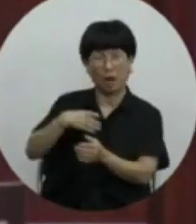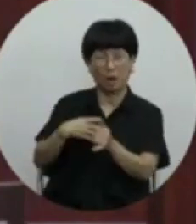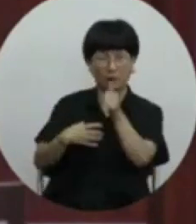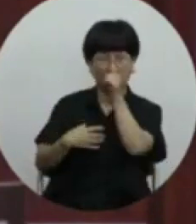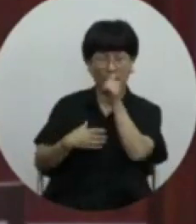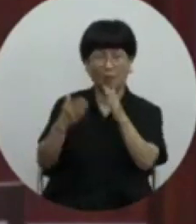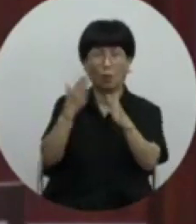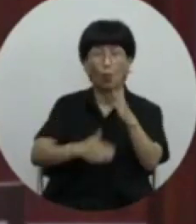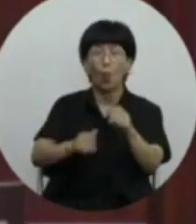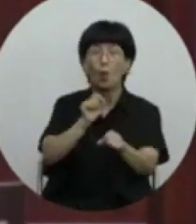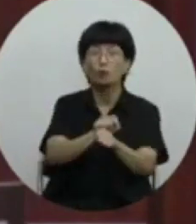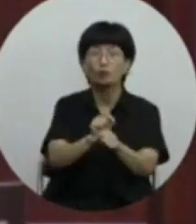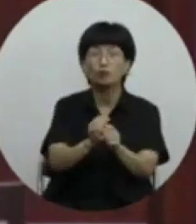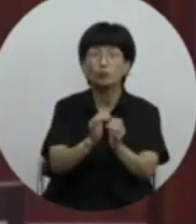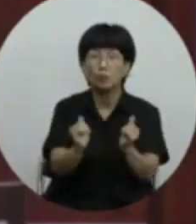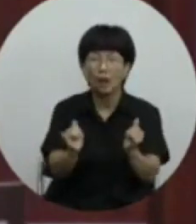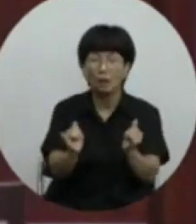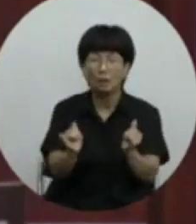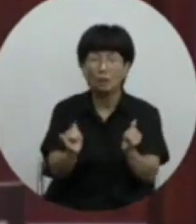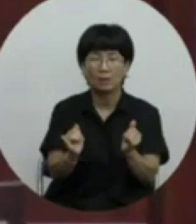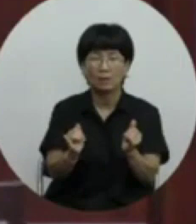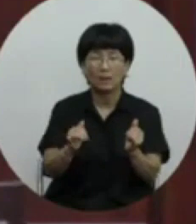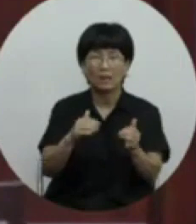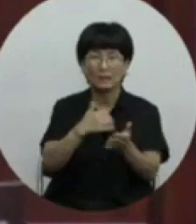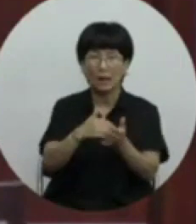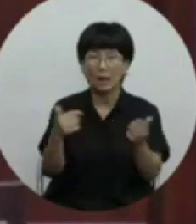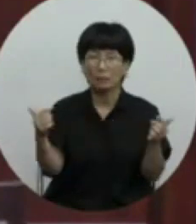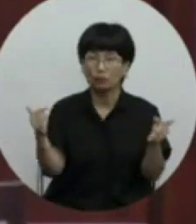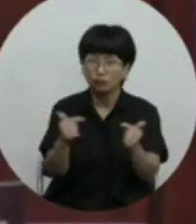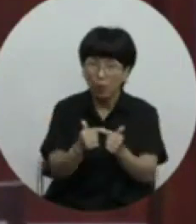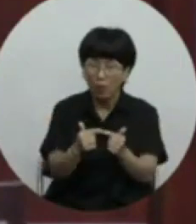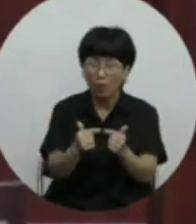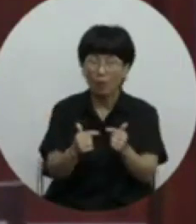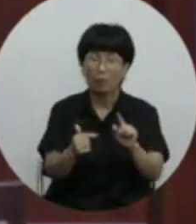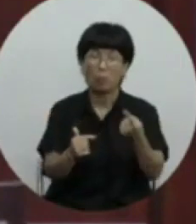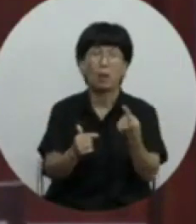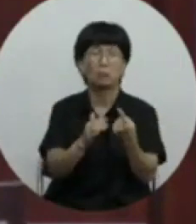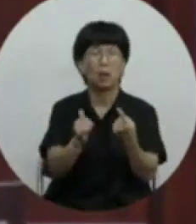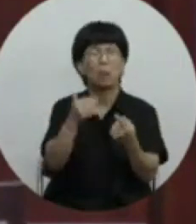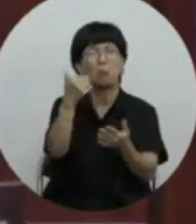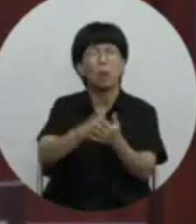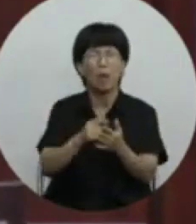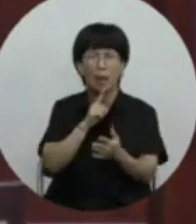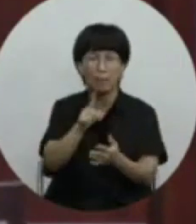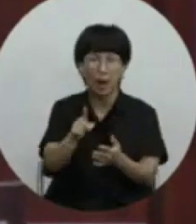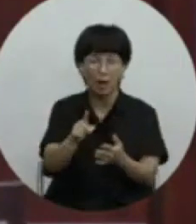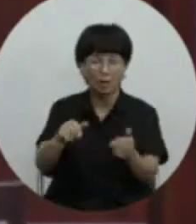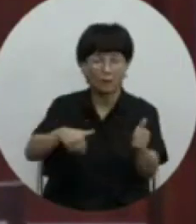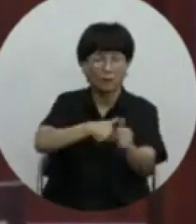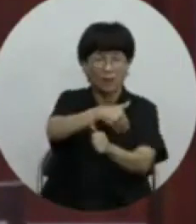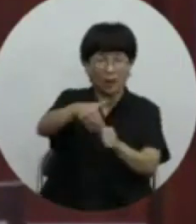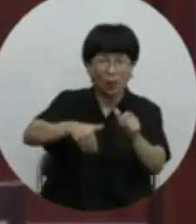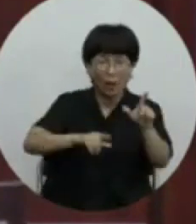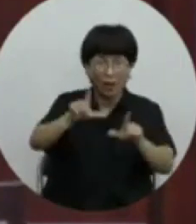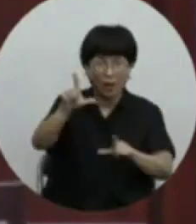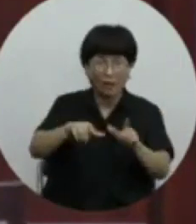공무원을 거의 100여 명 수준을 줄여야 합니다. 이런 입장에서 지금 도시개발과의